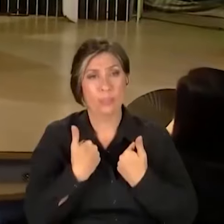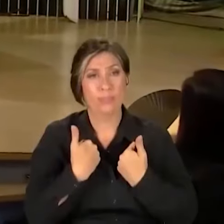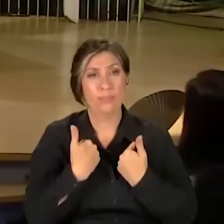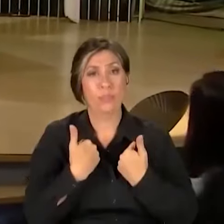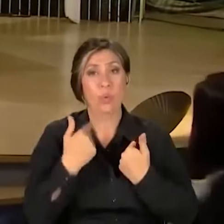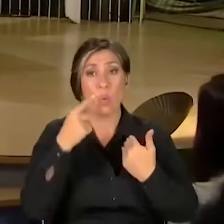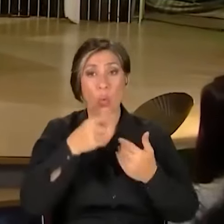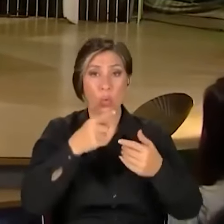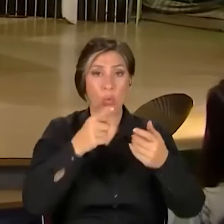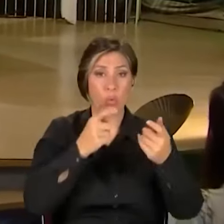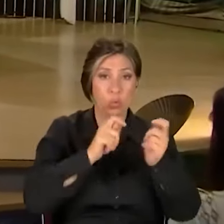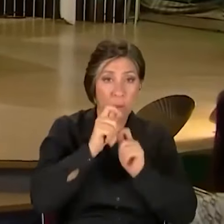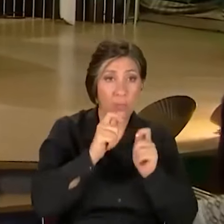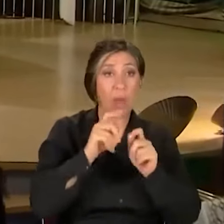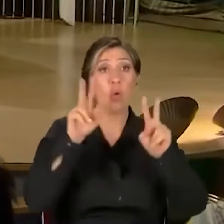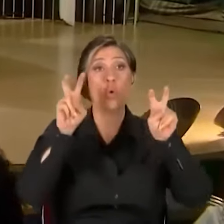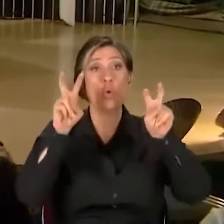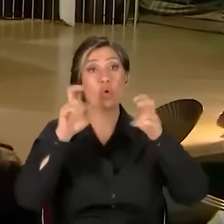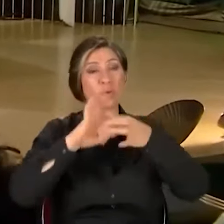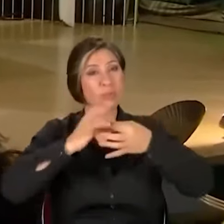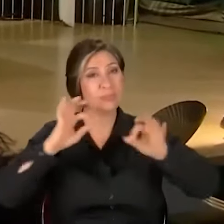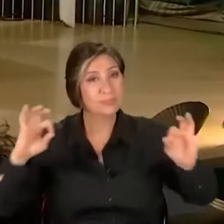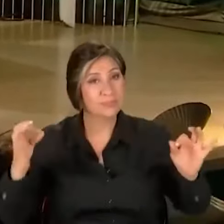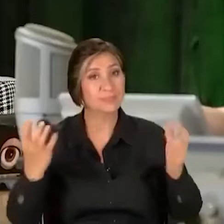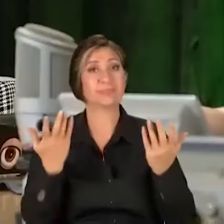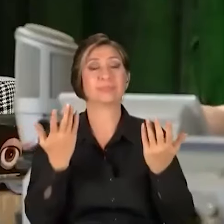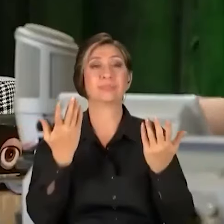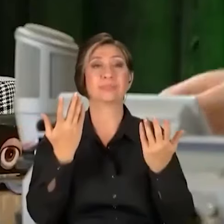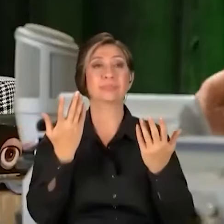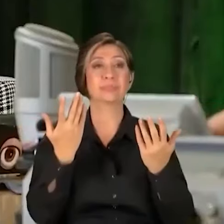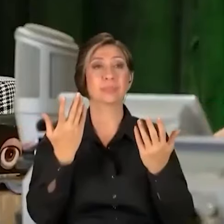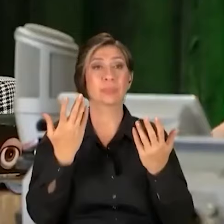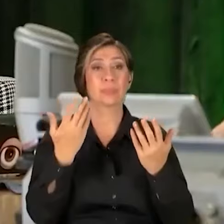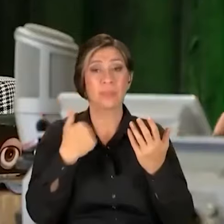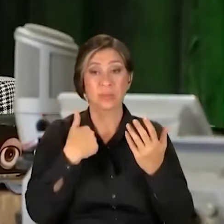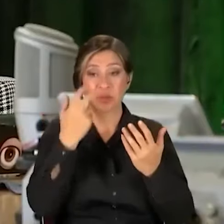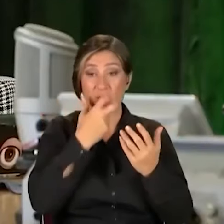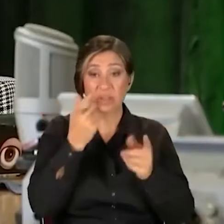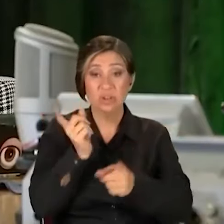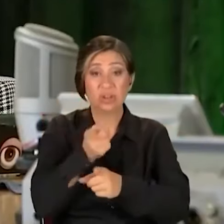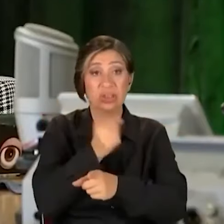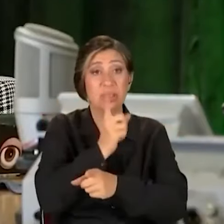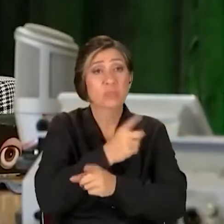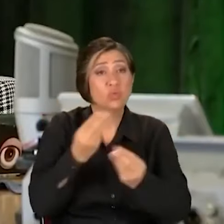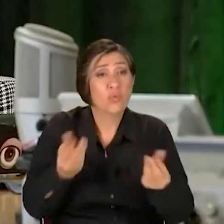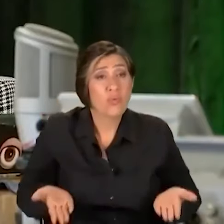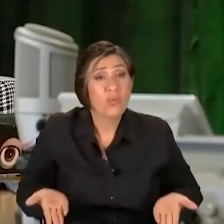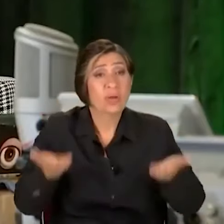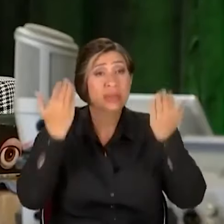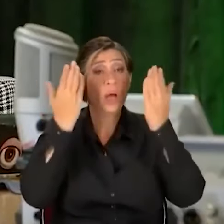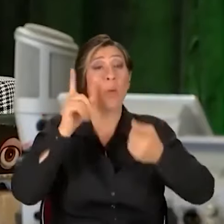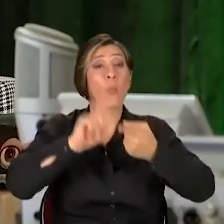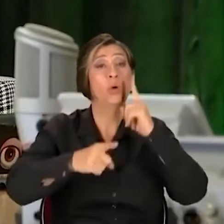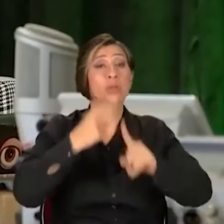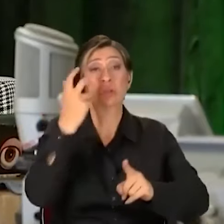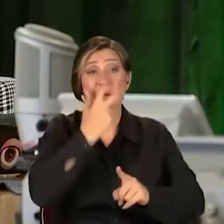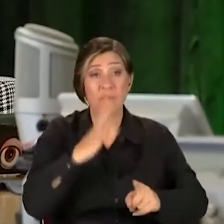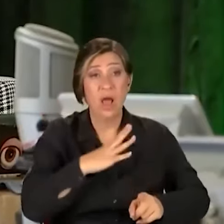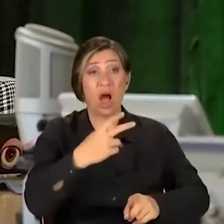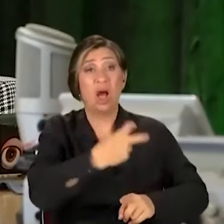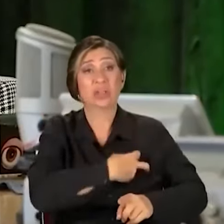ototune kullanımı olsun, konu aldıkları, yani baz aldıkları konular olsun. Ya benim şarkı çeşitliliğim o kadar fazla ki. Politik şarkım var,